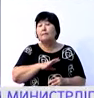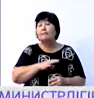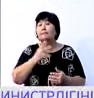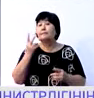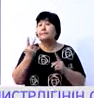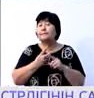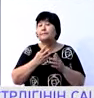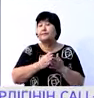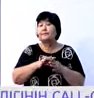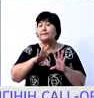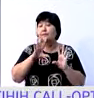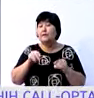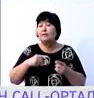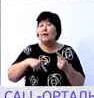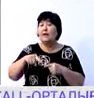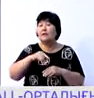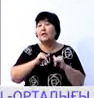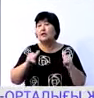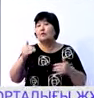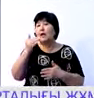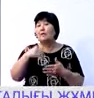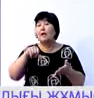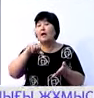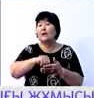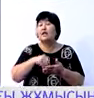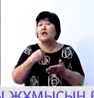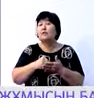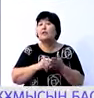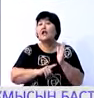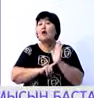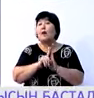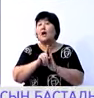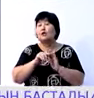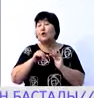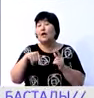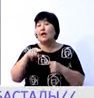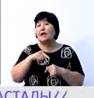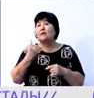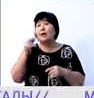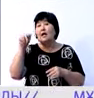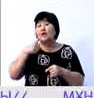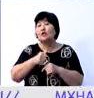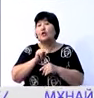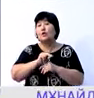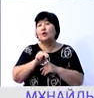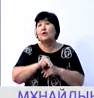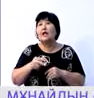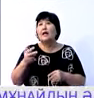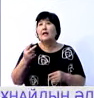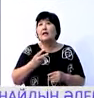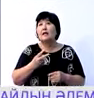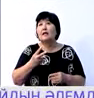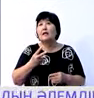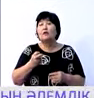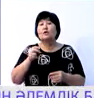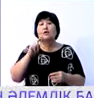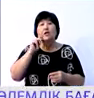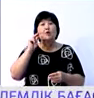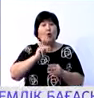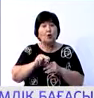екінші бағыты жаппай кәсіпкерлік дамыту бағдарламасына қатысушылар бизнес бастау жобасы бойынша кәсіпкерлік негізіне оқыту бойынша 220 жас оқытылған.